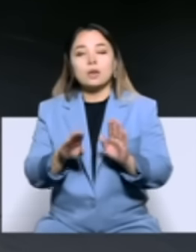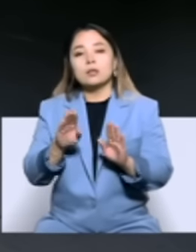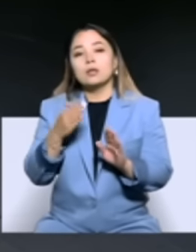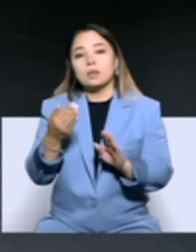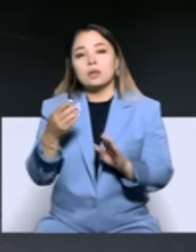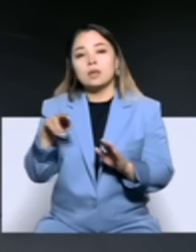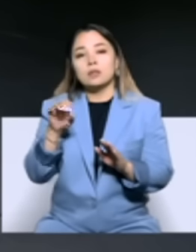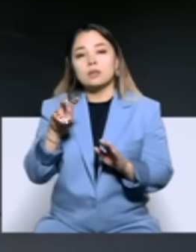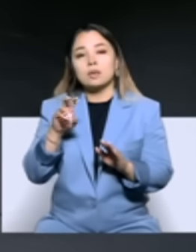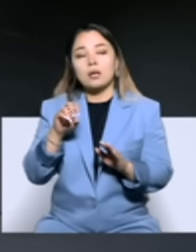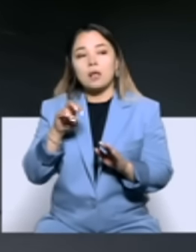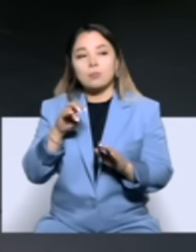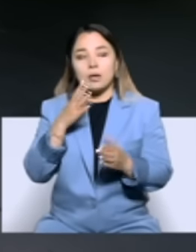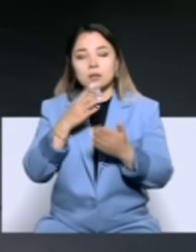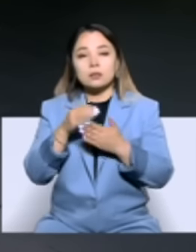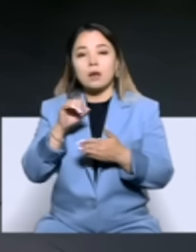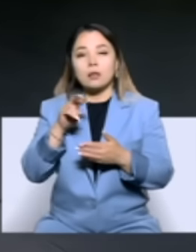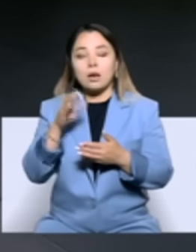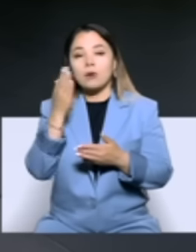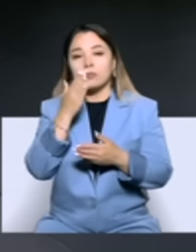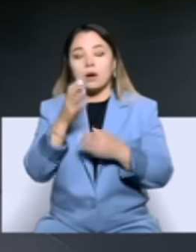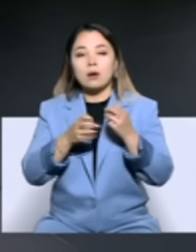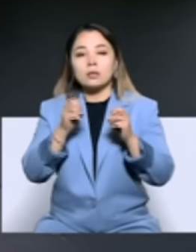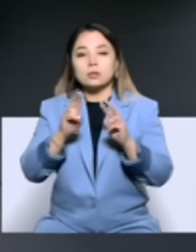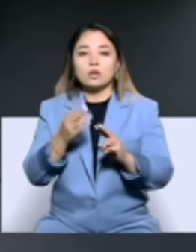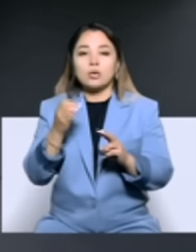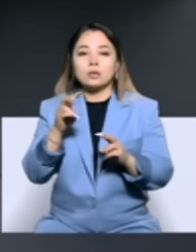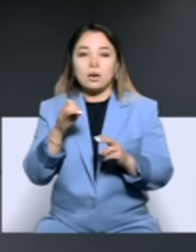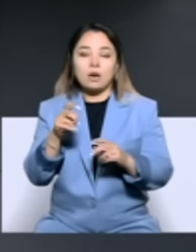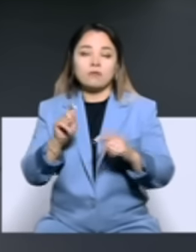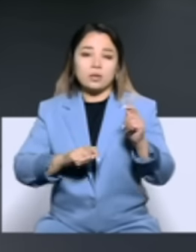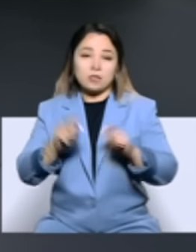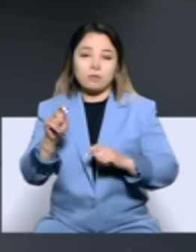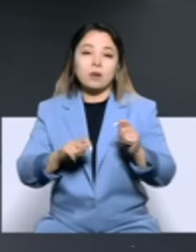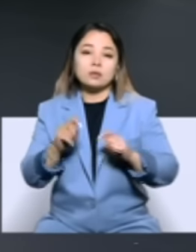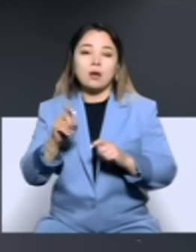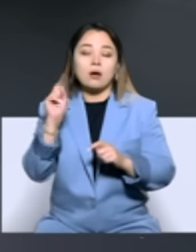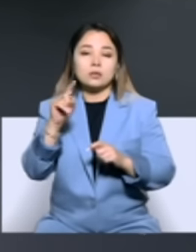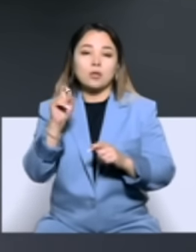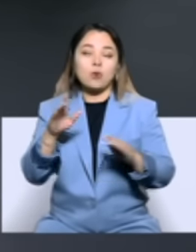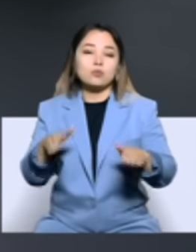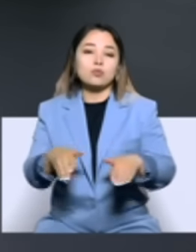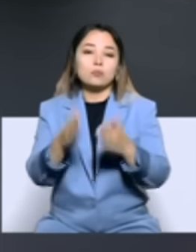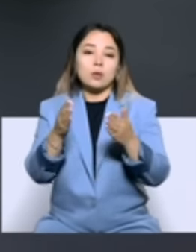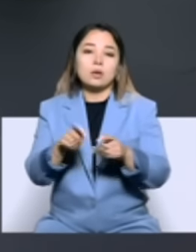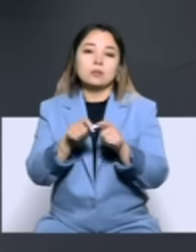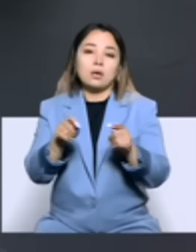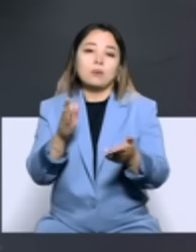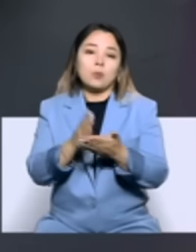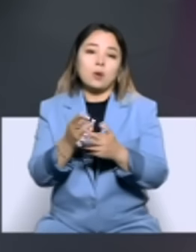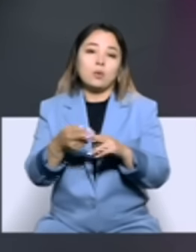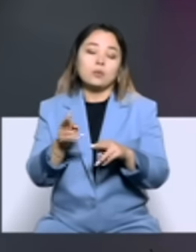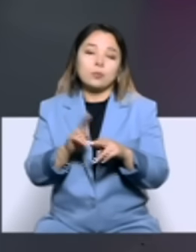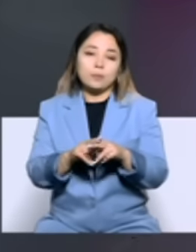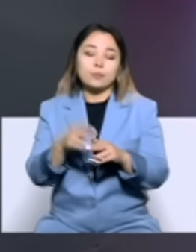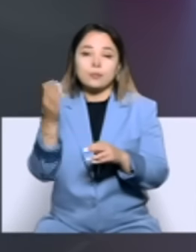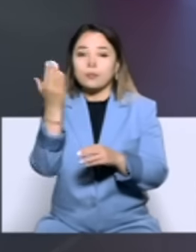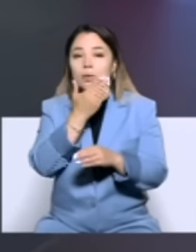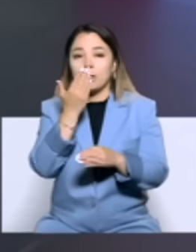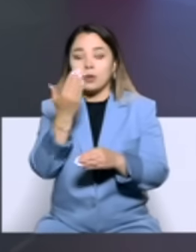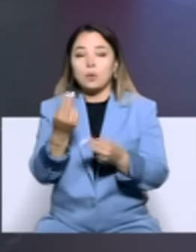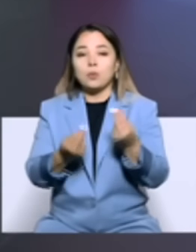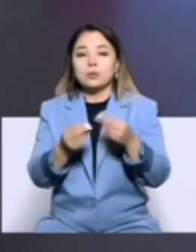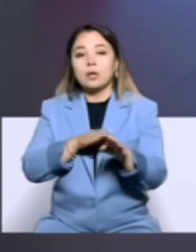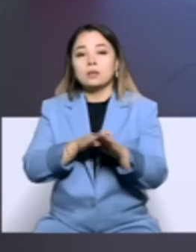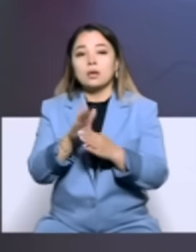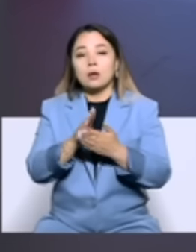Режиссер Данияр Саламаттың «Талақ» фильмі халықаралық Шанхай фестивалінің алтын кубогын иеленді. Бұл сол фильмде